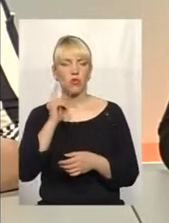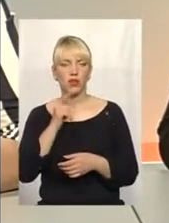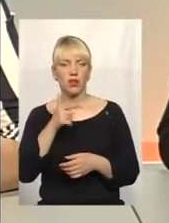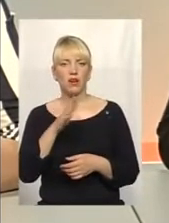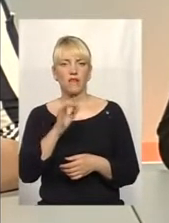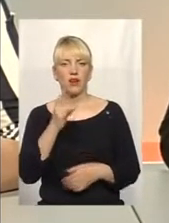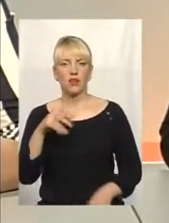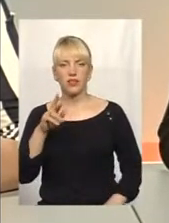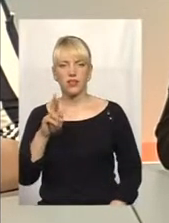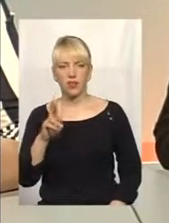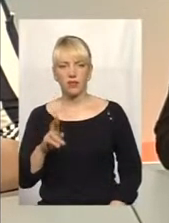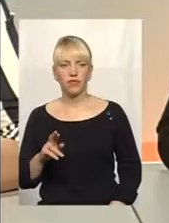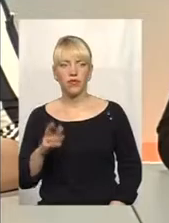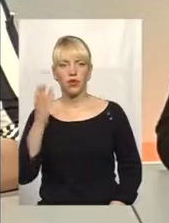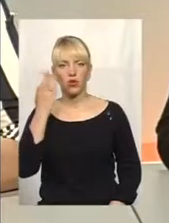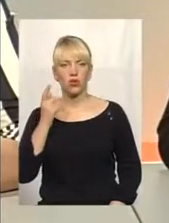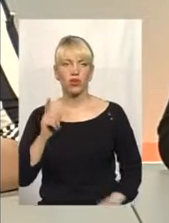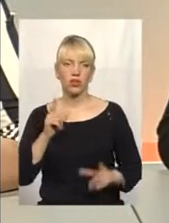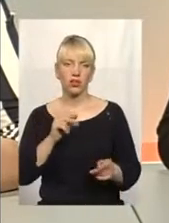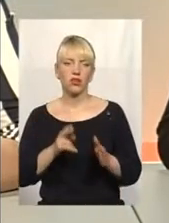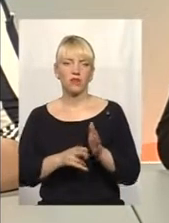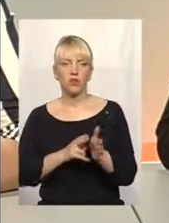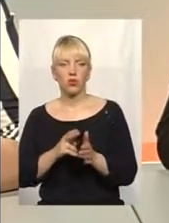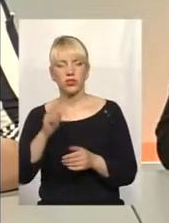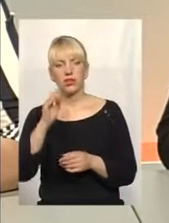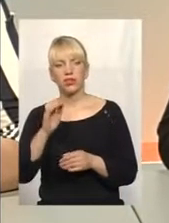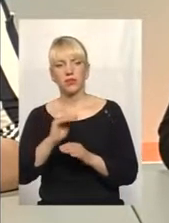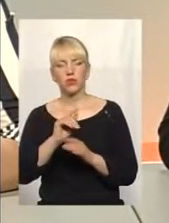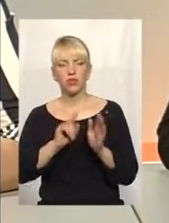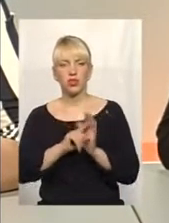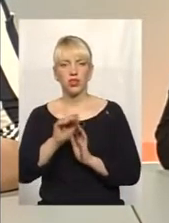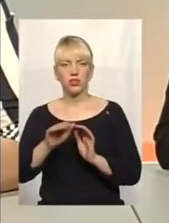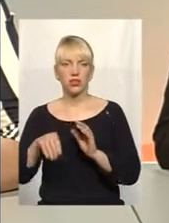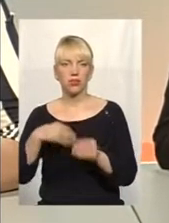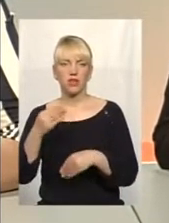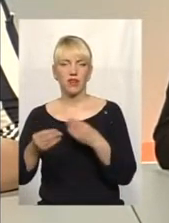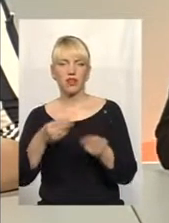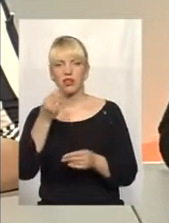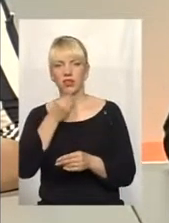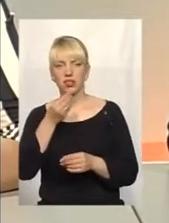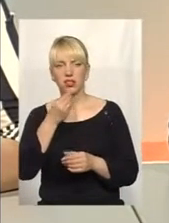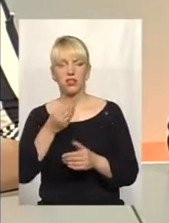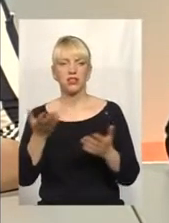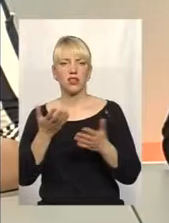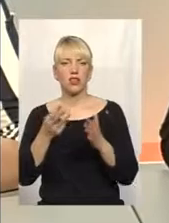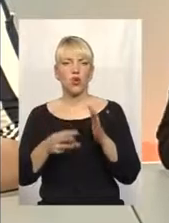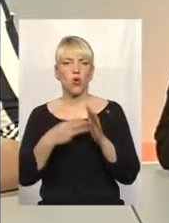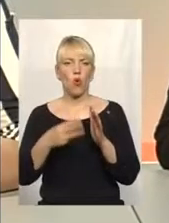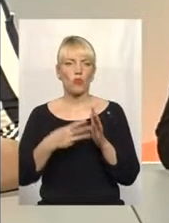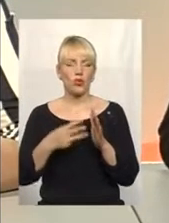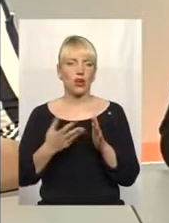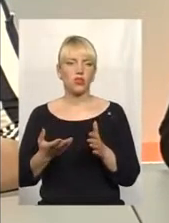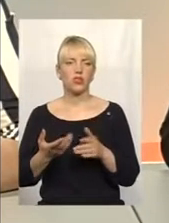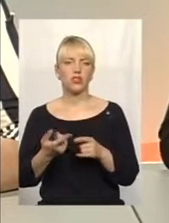навіть, ну, коли їхати у поїзді, вони починають дітям давати дуже багато їжі, якихось